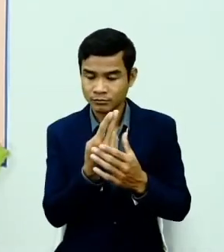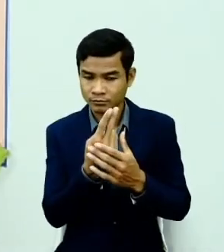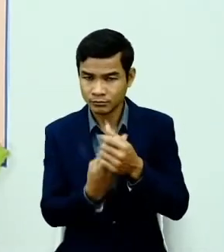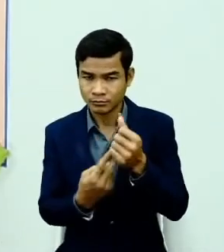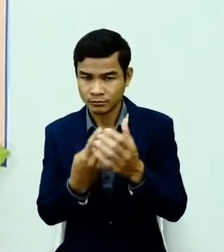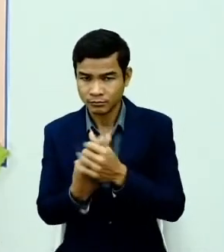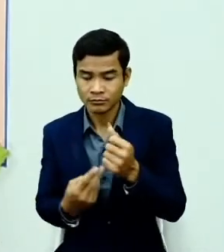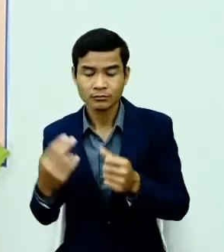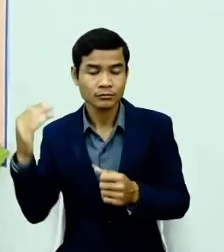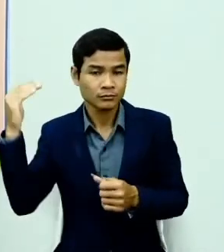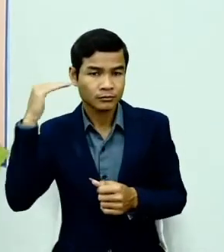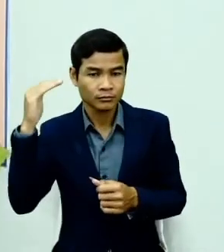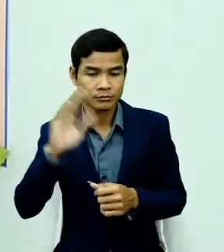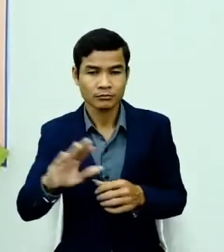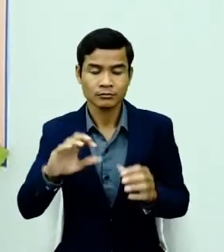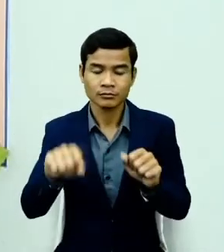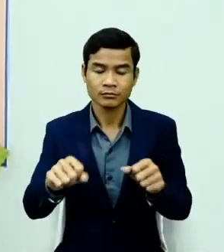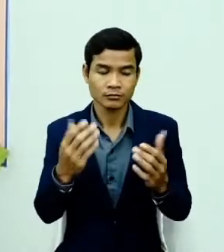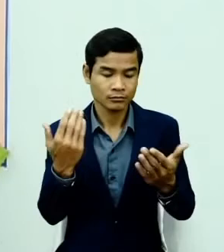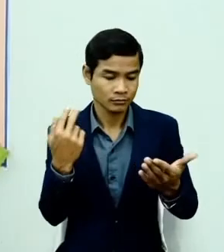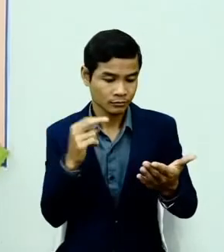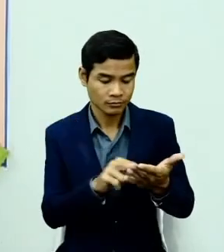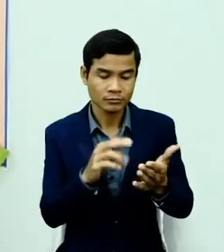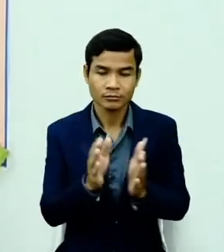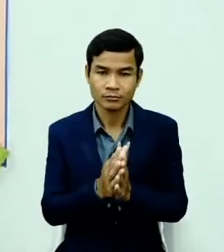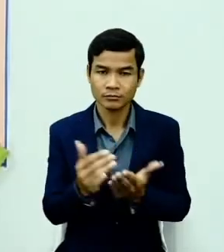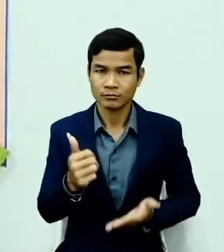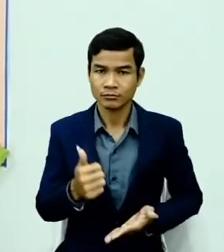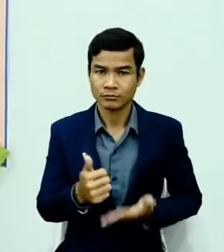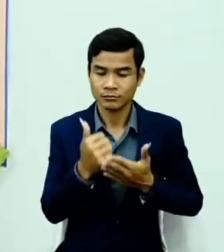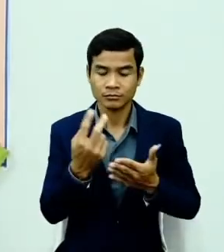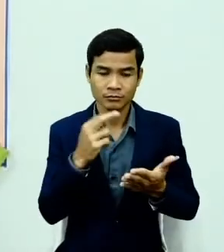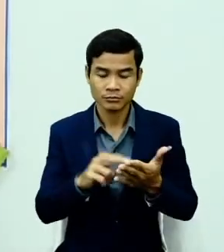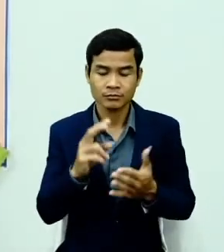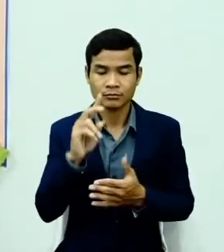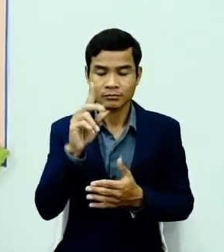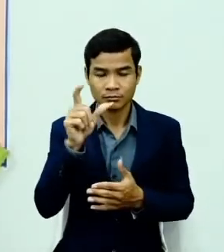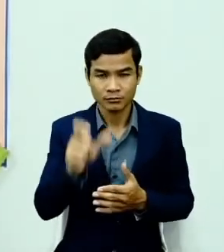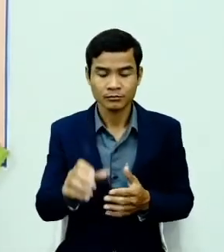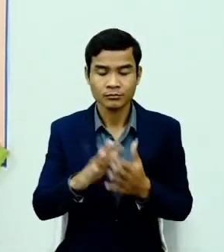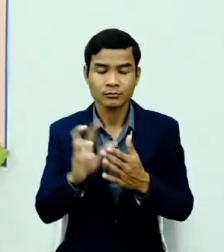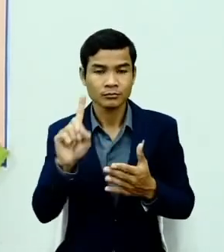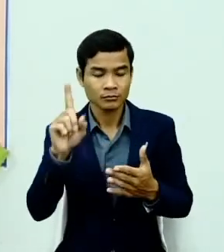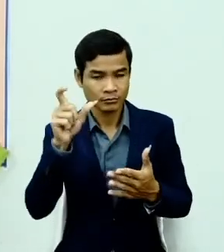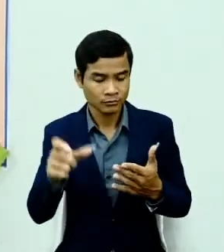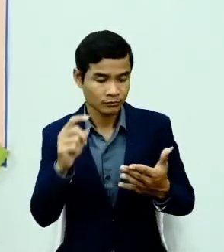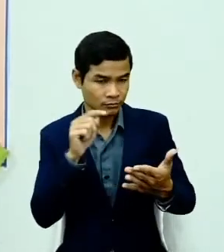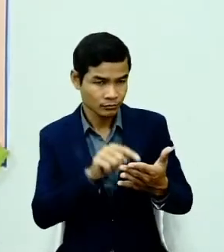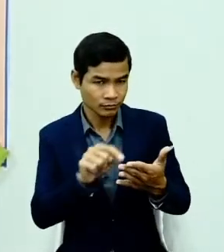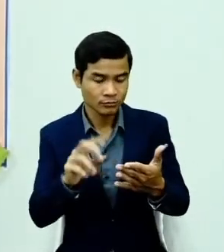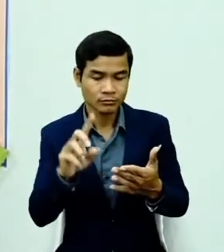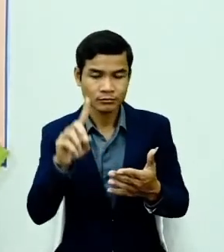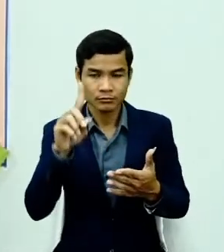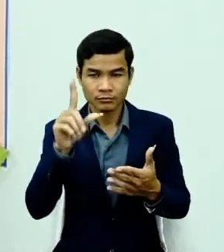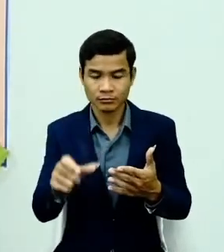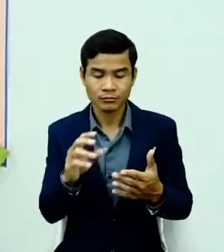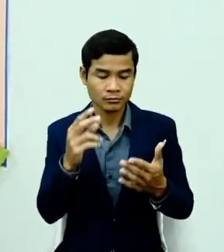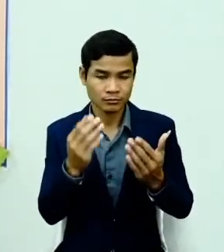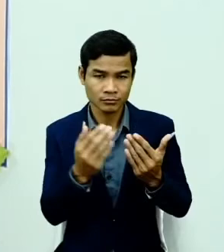ដែលមានសភៅយើងចង្អុលឲ្យចាំចាំហើយយើងអានជាដៃគូម្នាក់ជាអ្នកចង្អុលម្នាក់ជាអ្នកអានចំណែកកូនកូនដែលមិនមានស